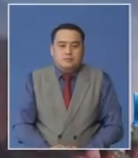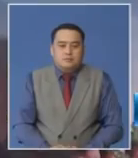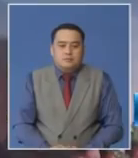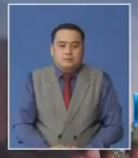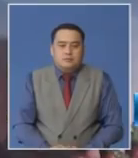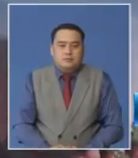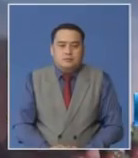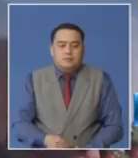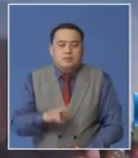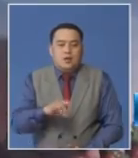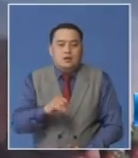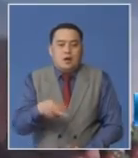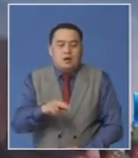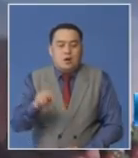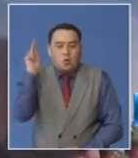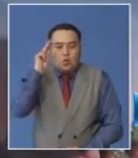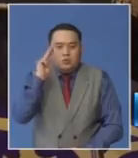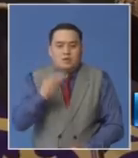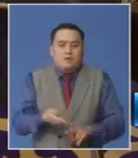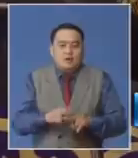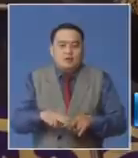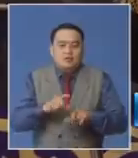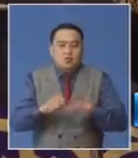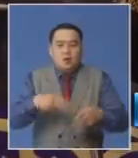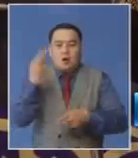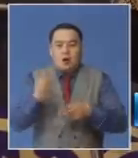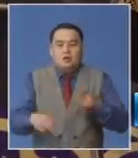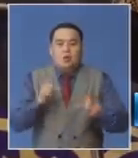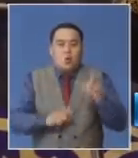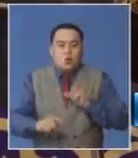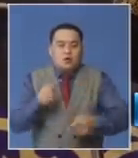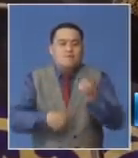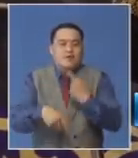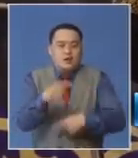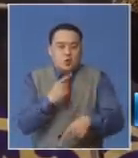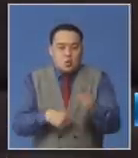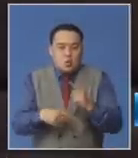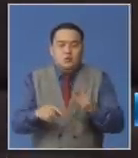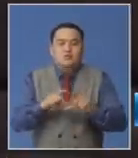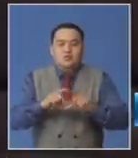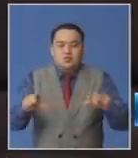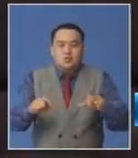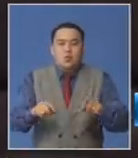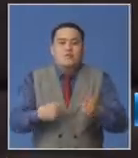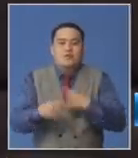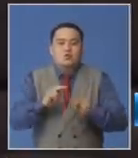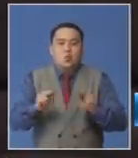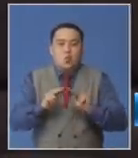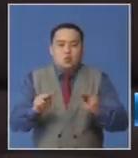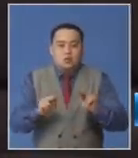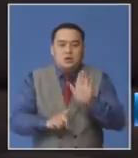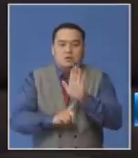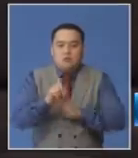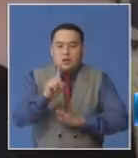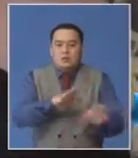наталья поселке на училась в этой школе и после окончания института вернулась в родные пенаты уже учителем с того самого